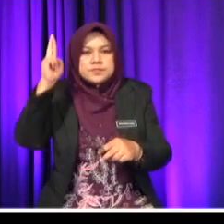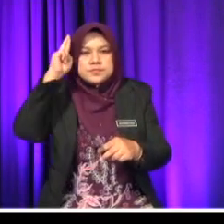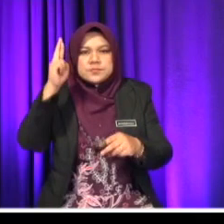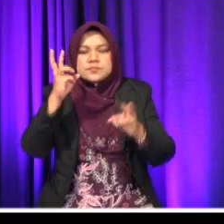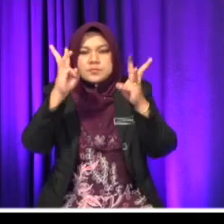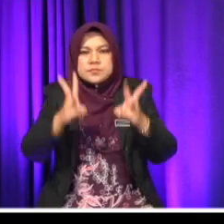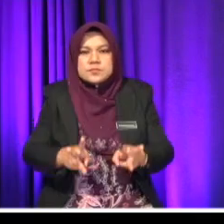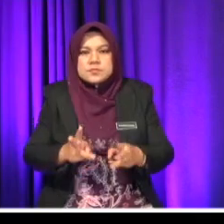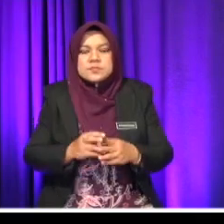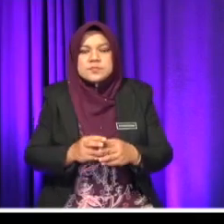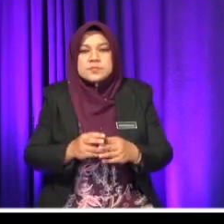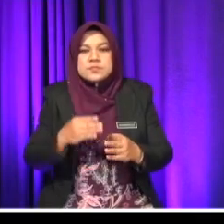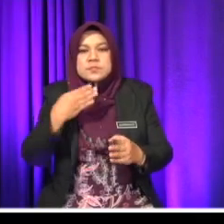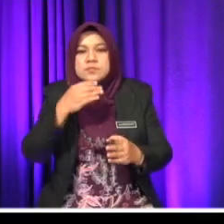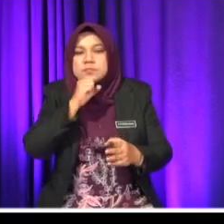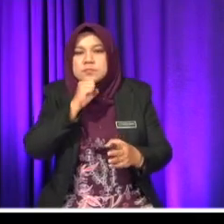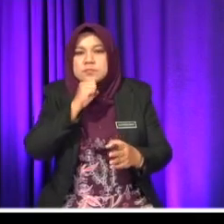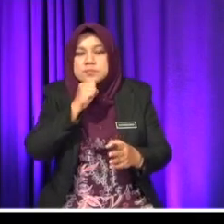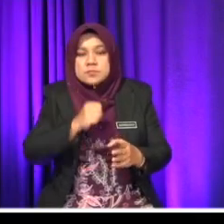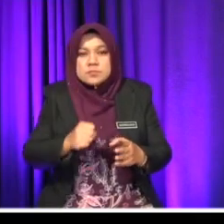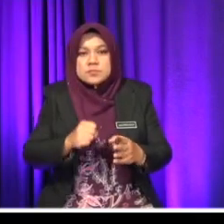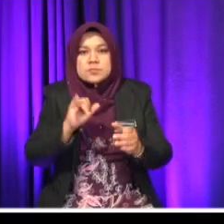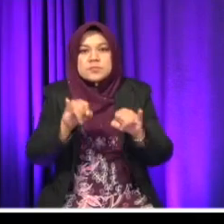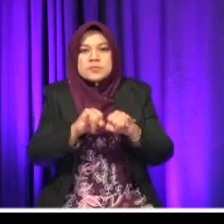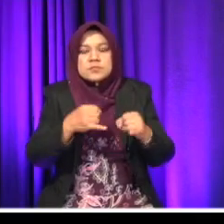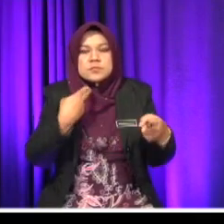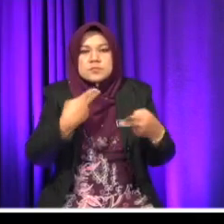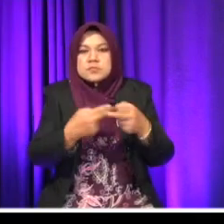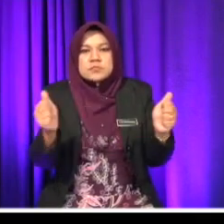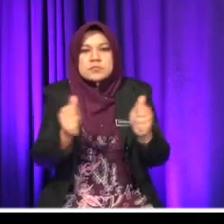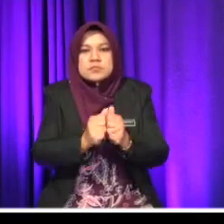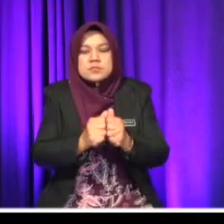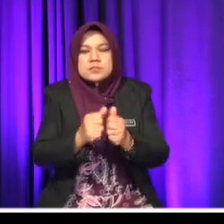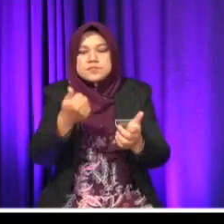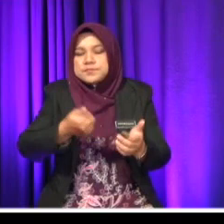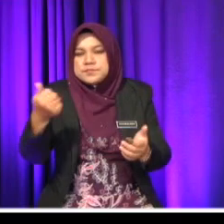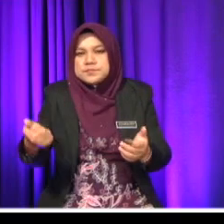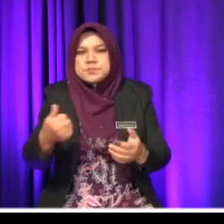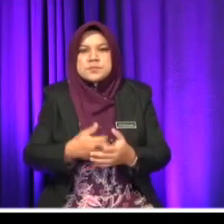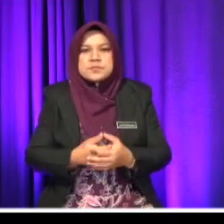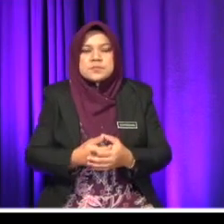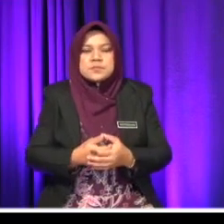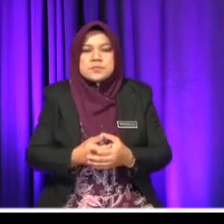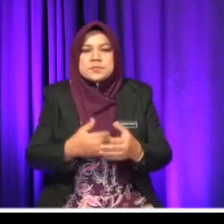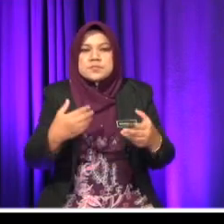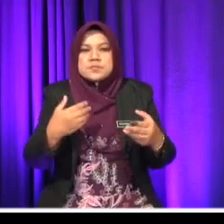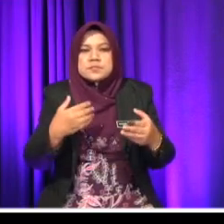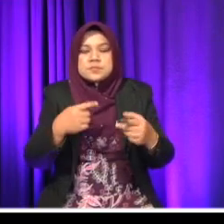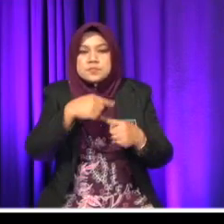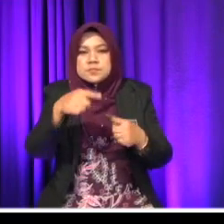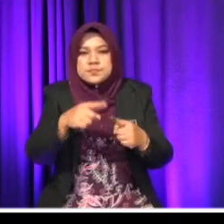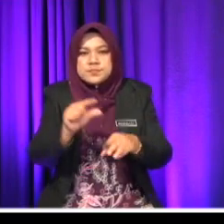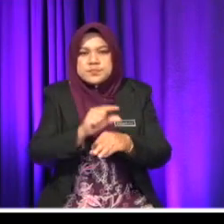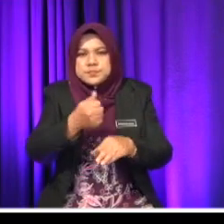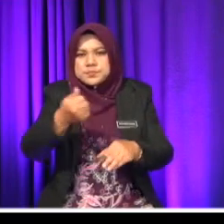warga berusia emas seperti Cikgu juga sangat dekat dengan peranti dan ini merupakan satu ingatan kepada kita bila menggunakan